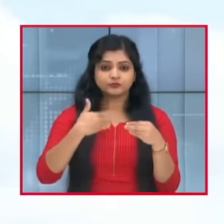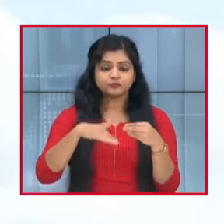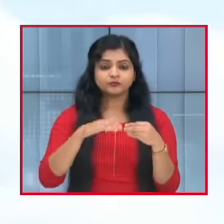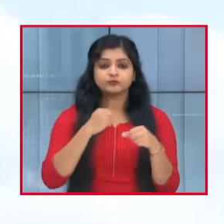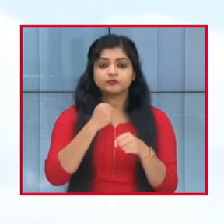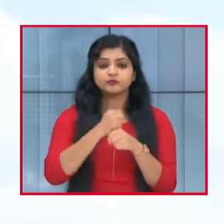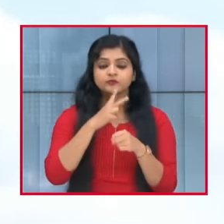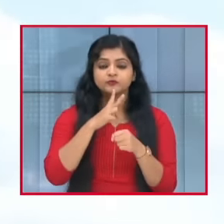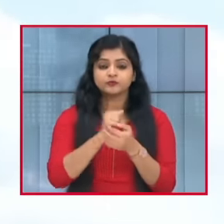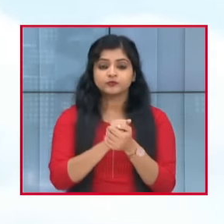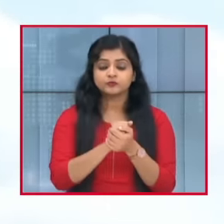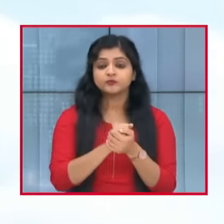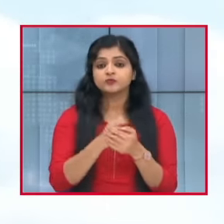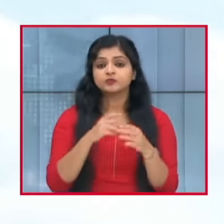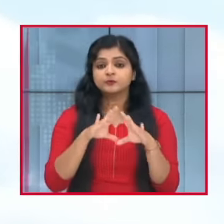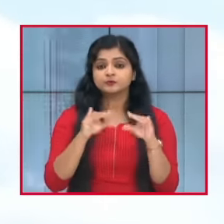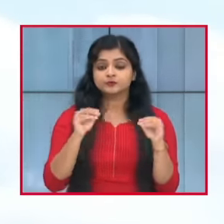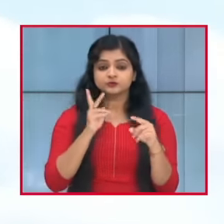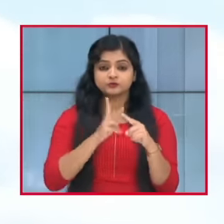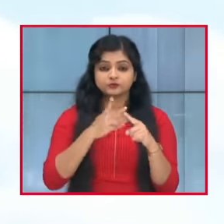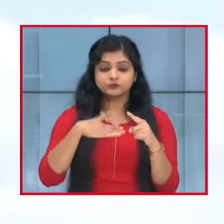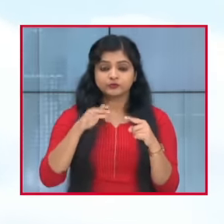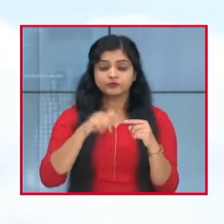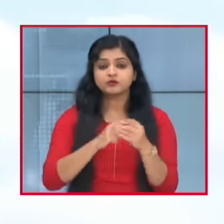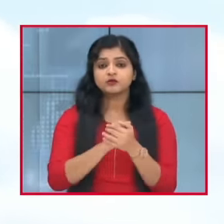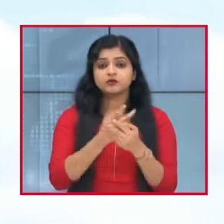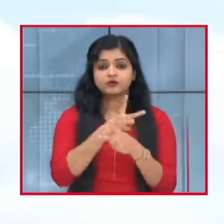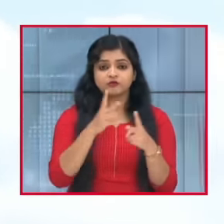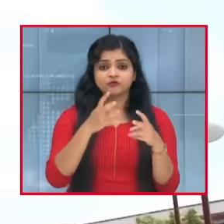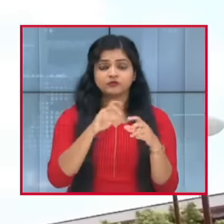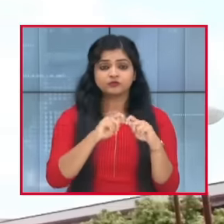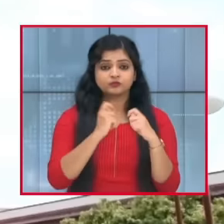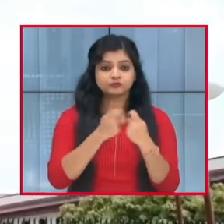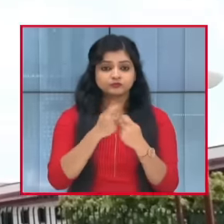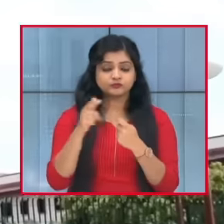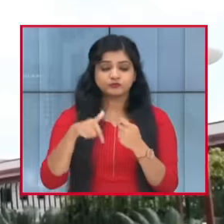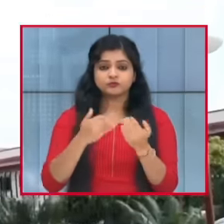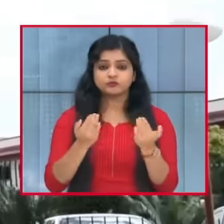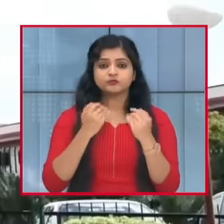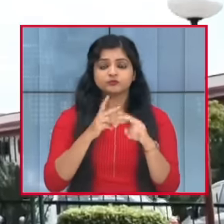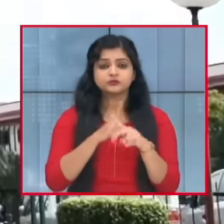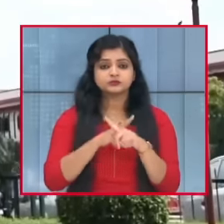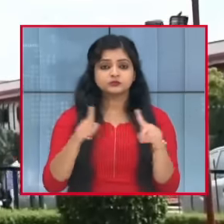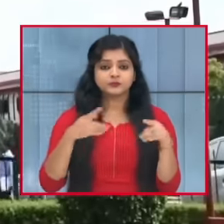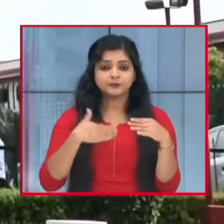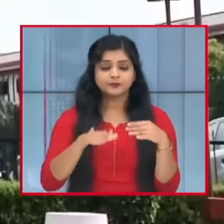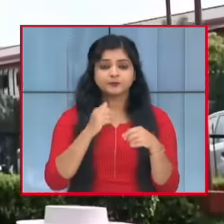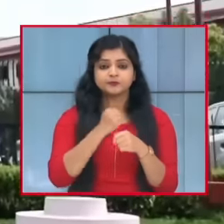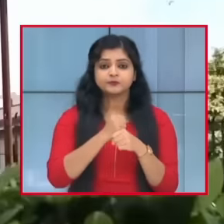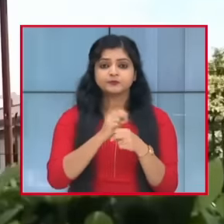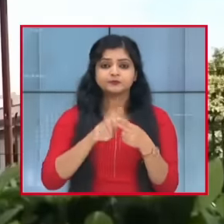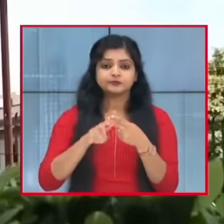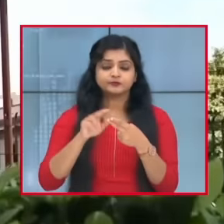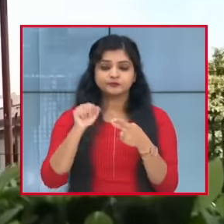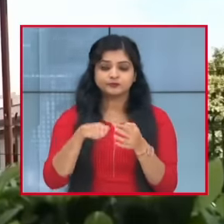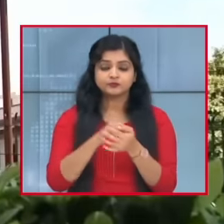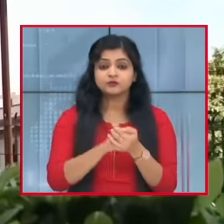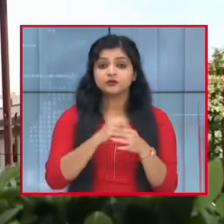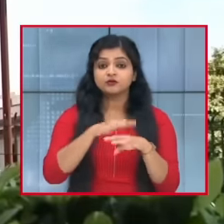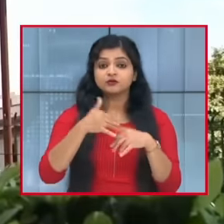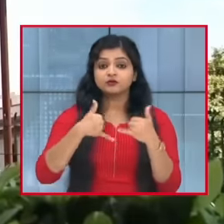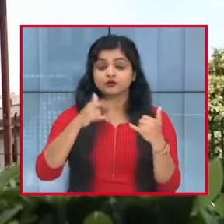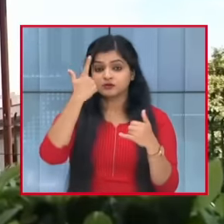ക്രമസമാധാനം ഉറപ്പുവരുത്തുന്നതിനും എല്ലാ മതവിഭാഗത്തിൽപ്പെട്ടവർക്കും തുല്യ പരിരക്ഷ ഉറപ്പാക്കാനും സർക്കാർ പ്രതിജ്ഞാബദ്ധമാണ്. രാജ്യത്ത്